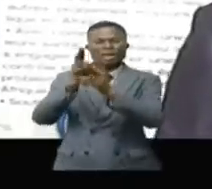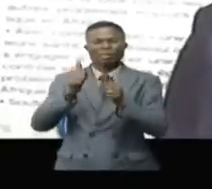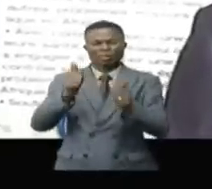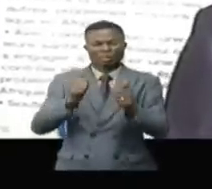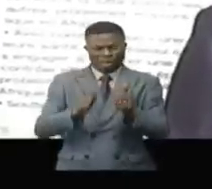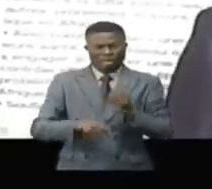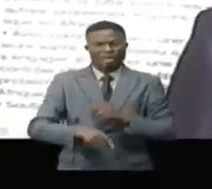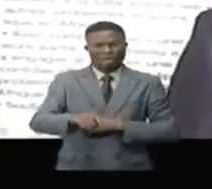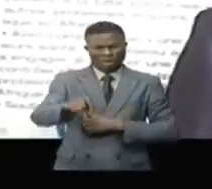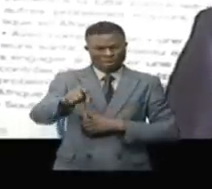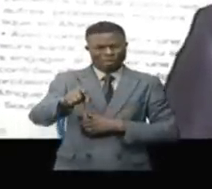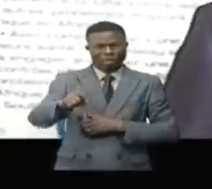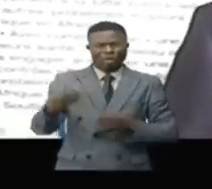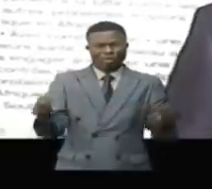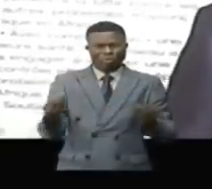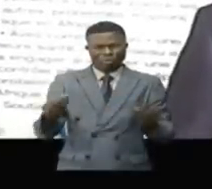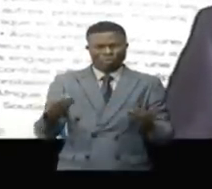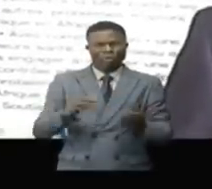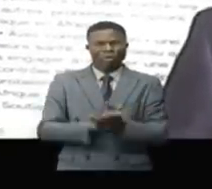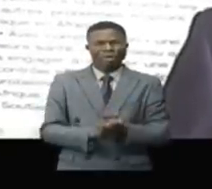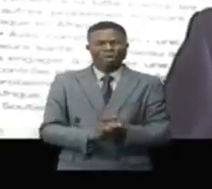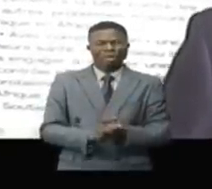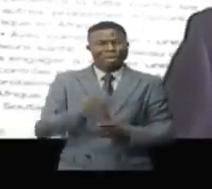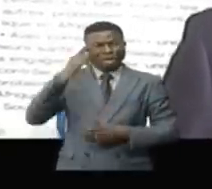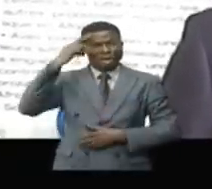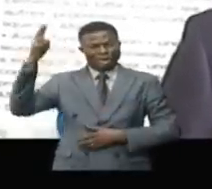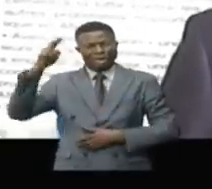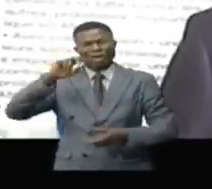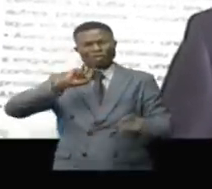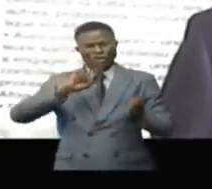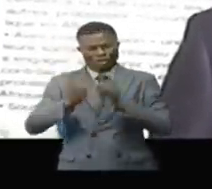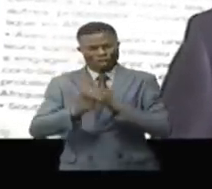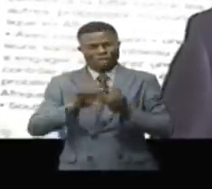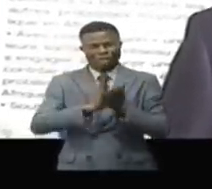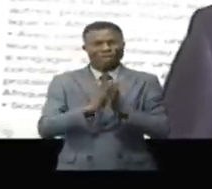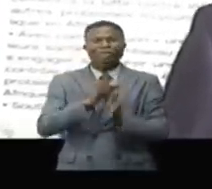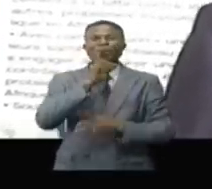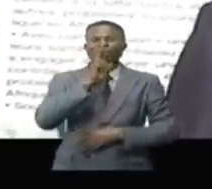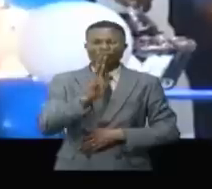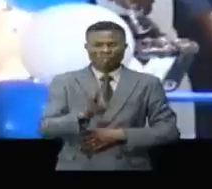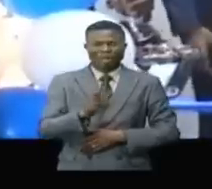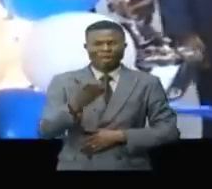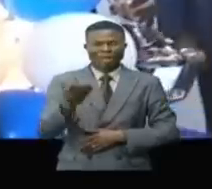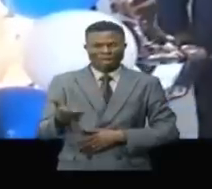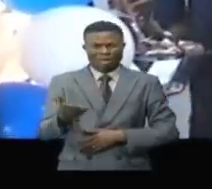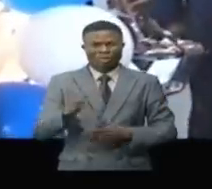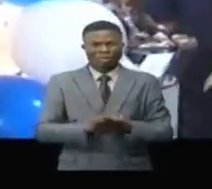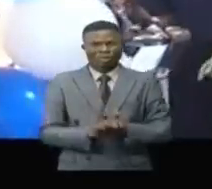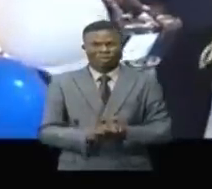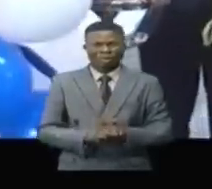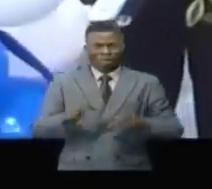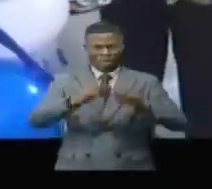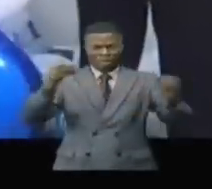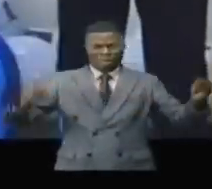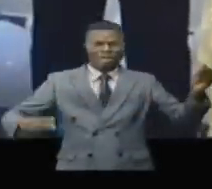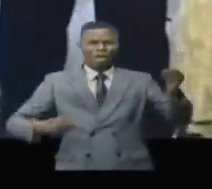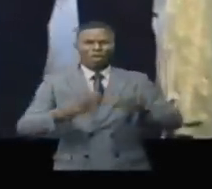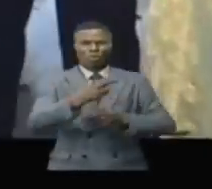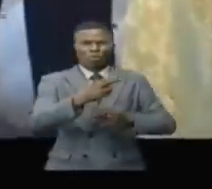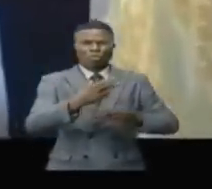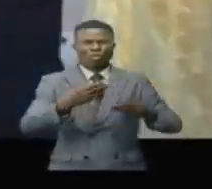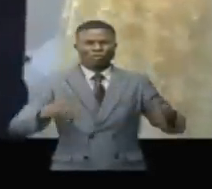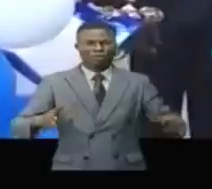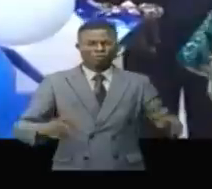prochains jours pour que ce rêve puisse commencer et devenir une réalité. Après la coupure du ruban symbolique,